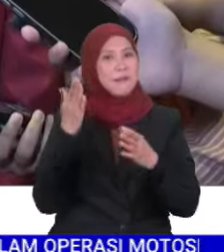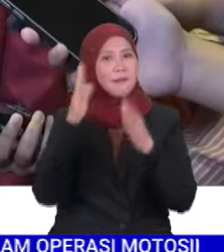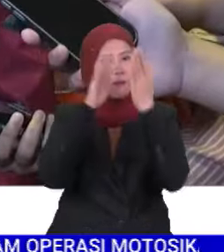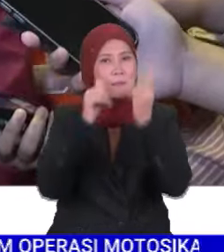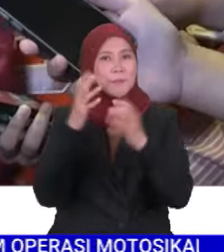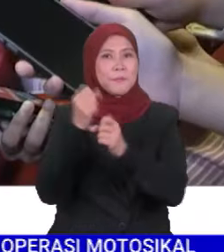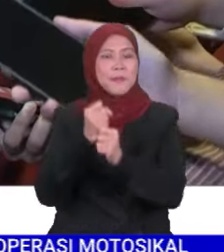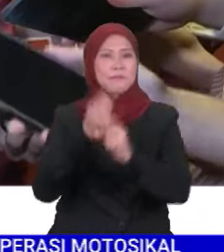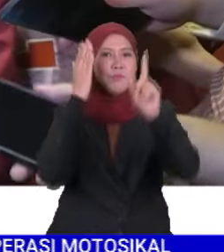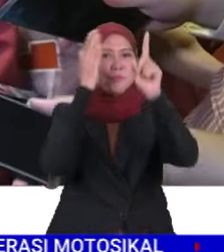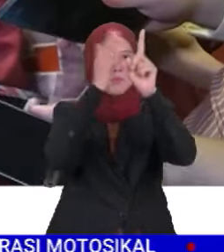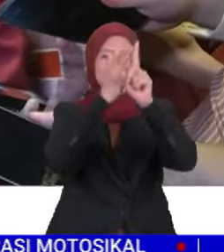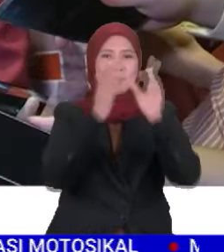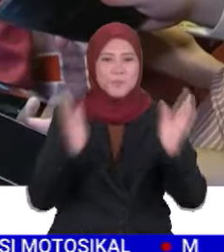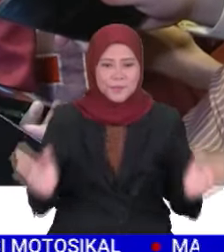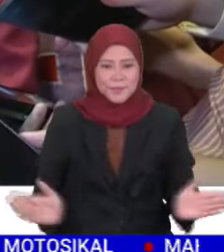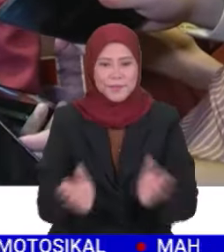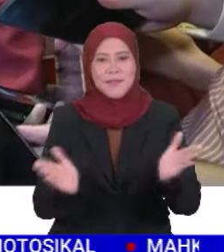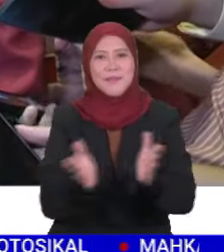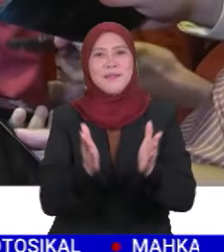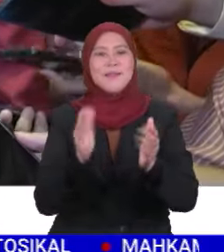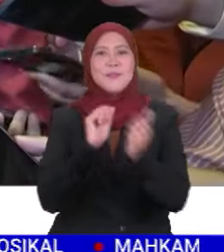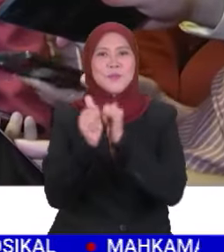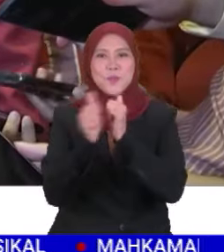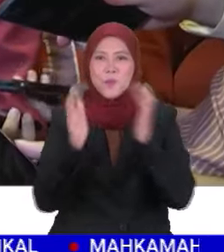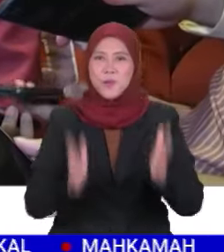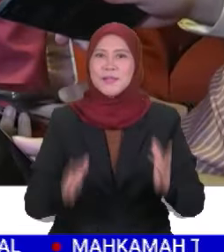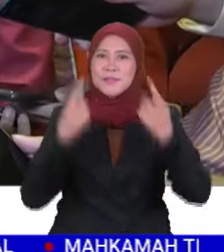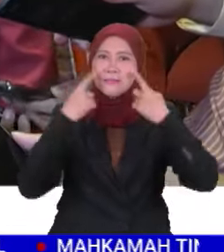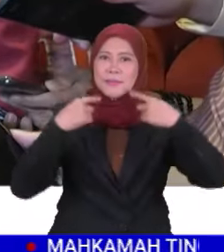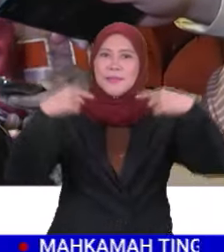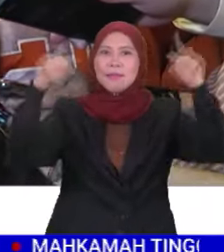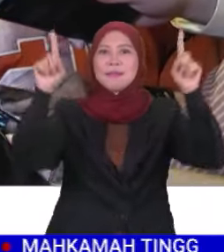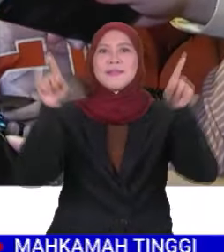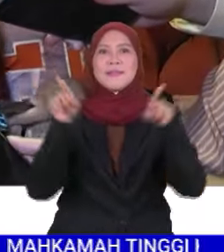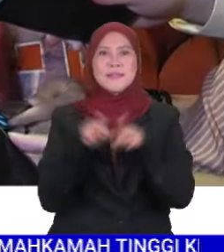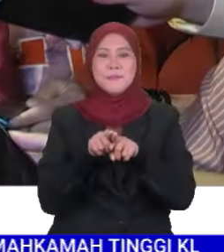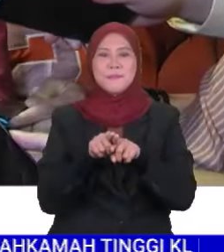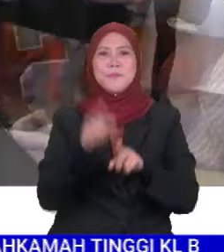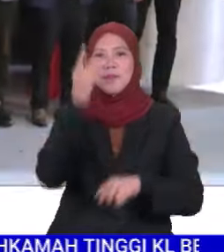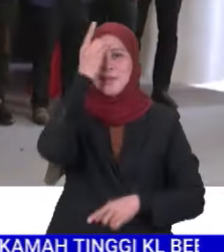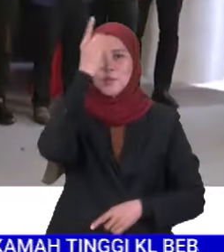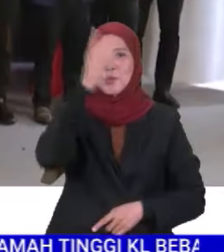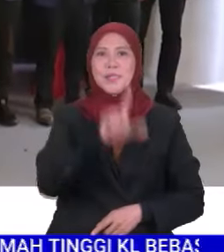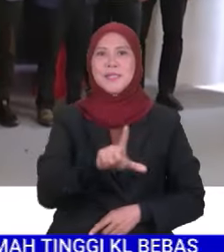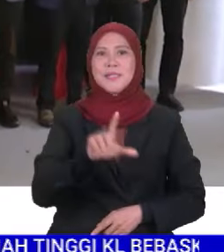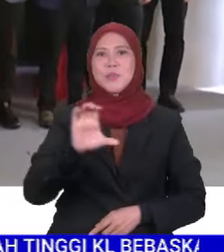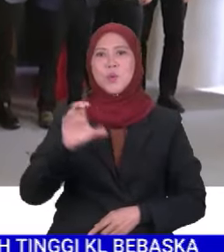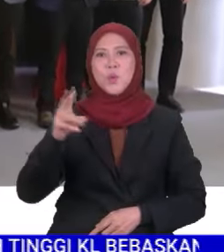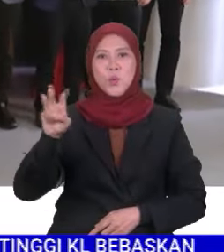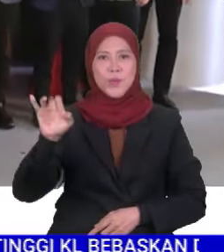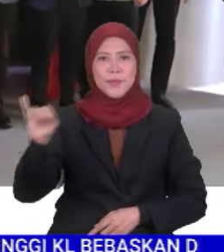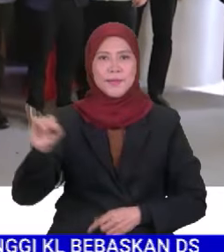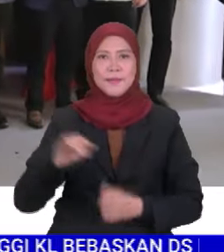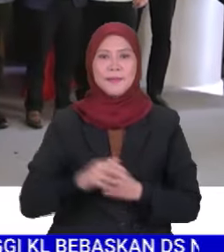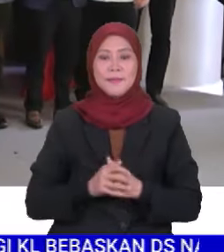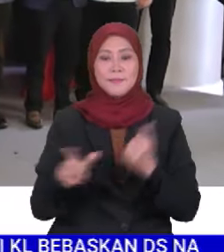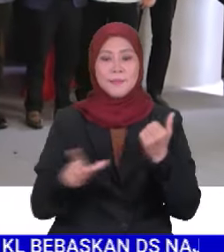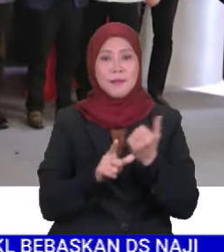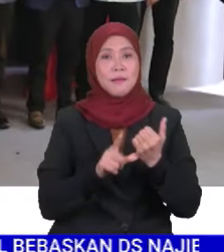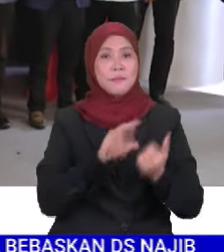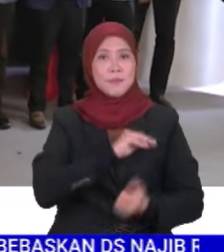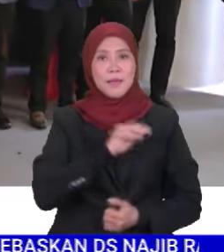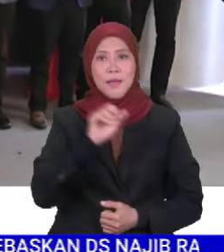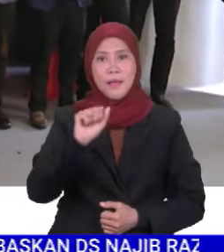akan bagi dorongan kepada atlet-et lain untuk cemelang seperti Datuk will walinya